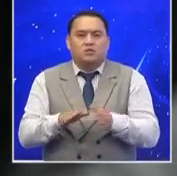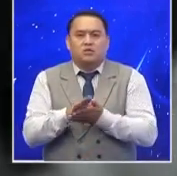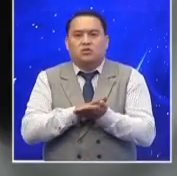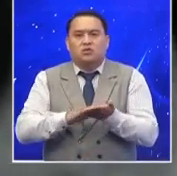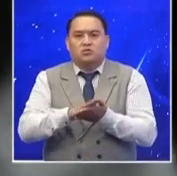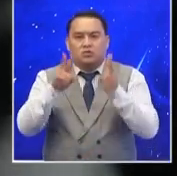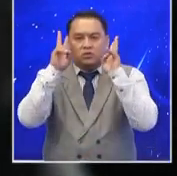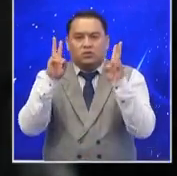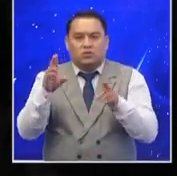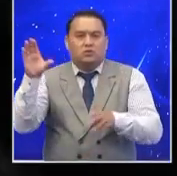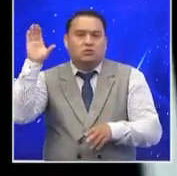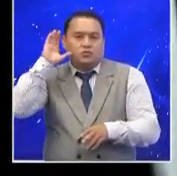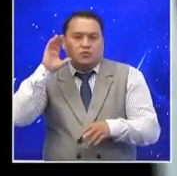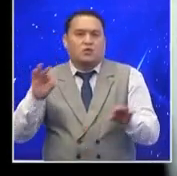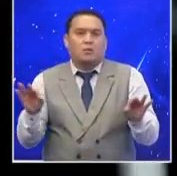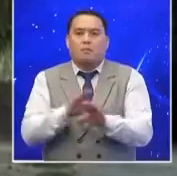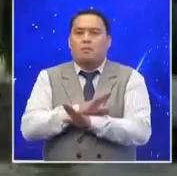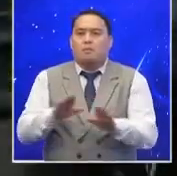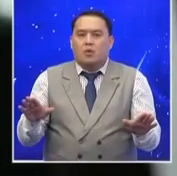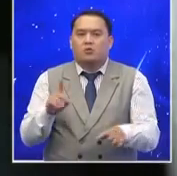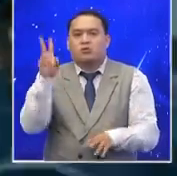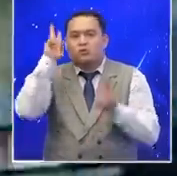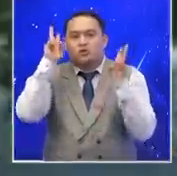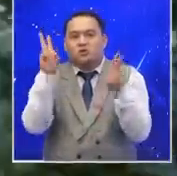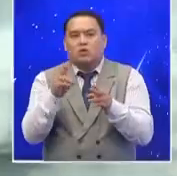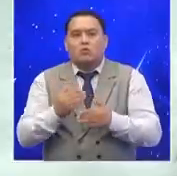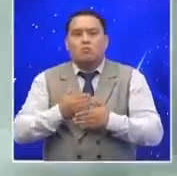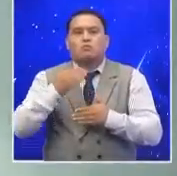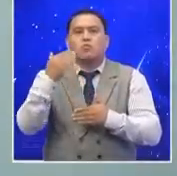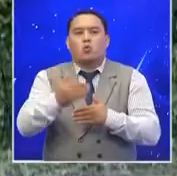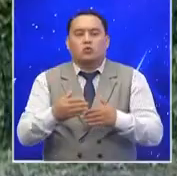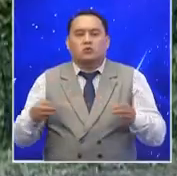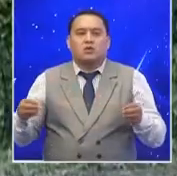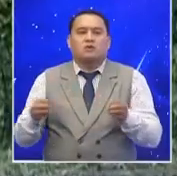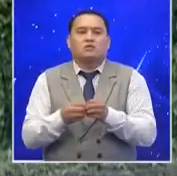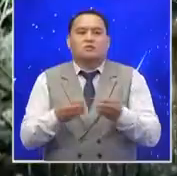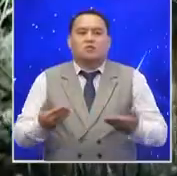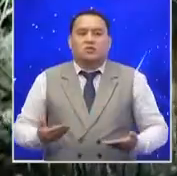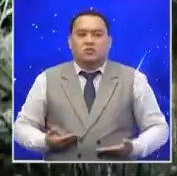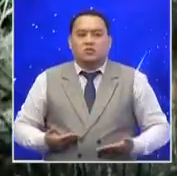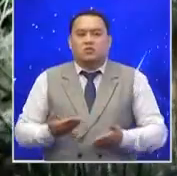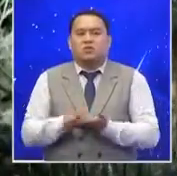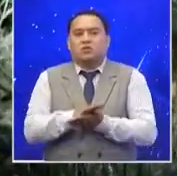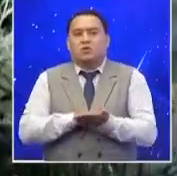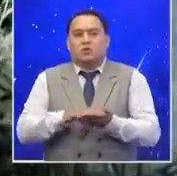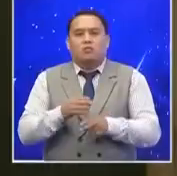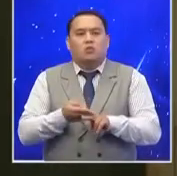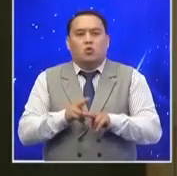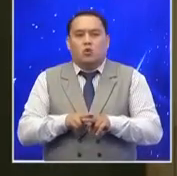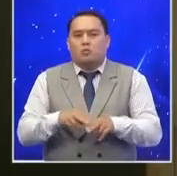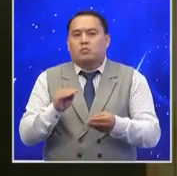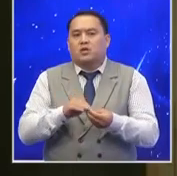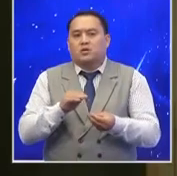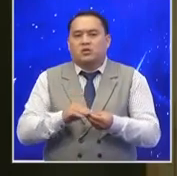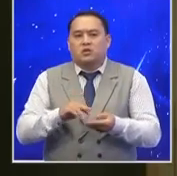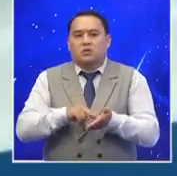о Цое, не слушал его песен. Не знал он и того, что после этого рокового столкновения его жизнь больше никогда не будет прежней. Премьера